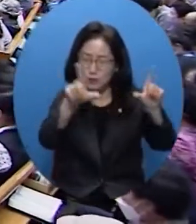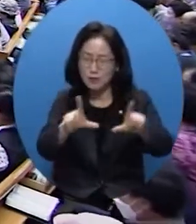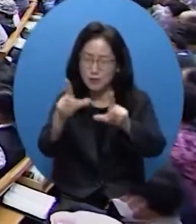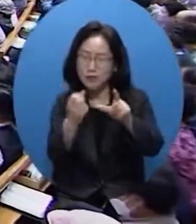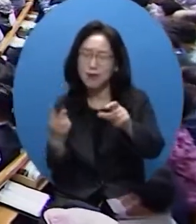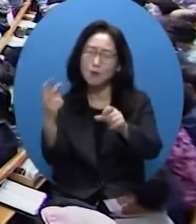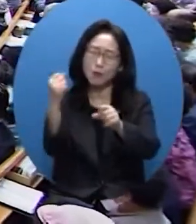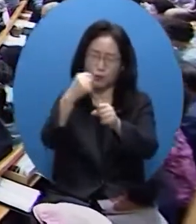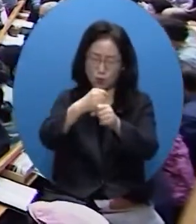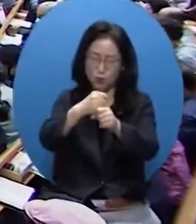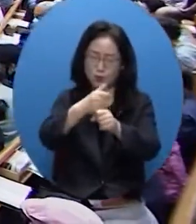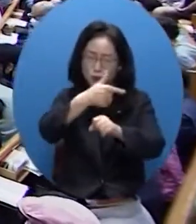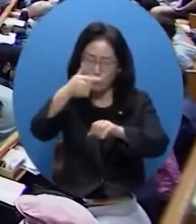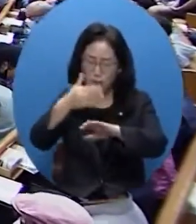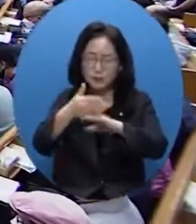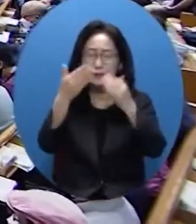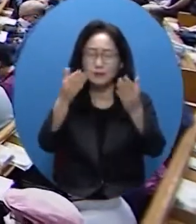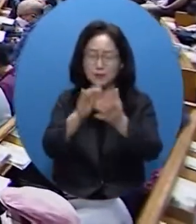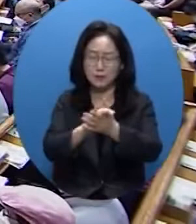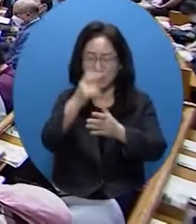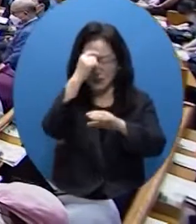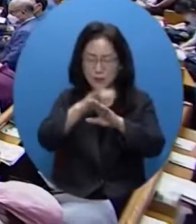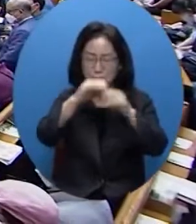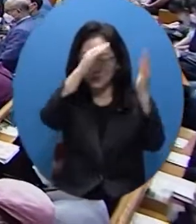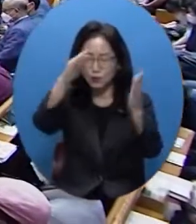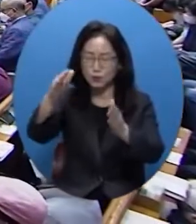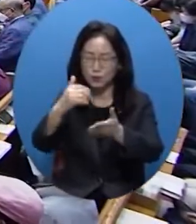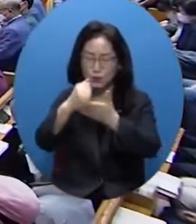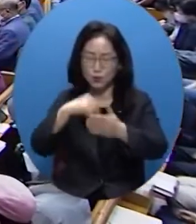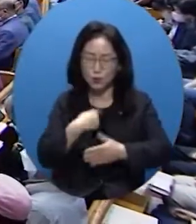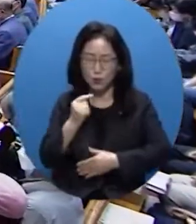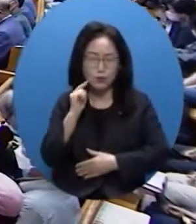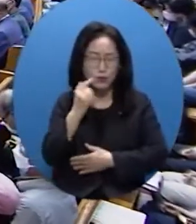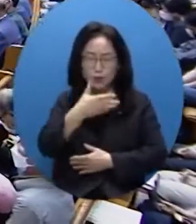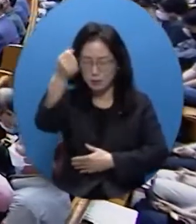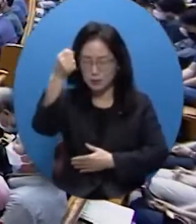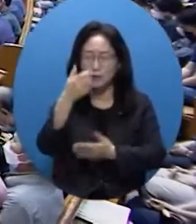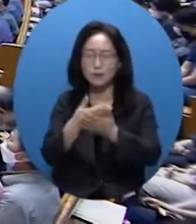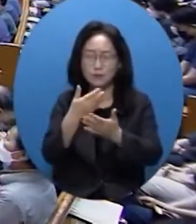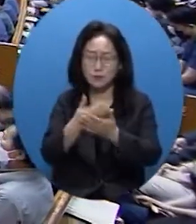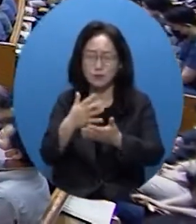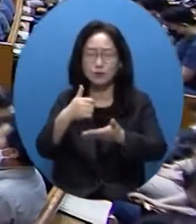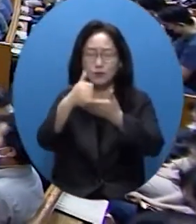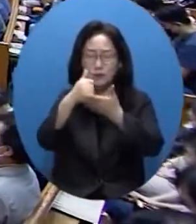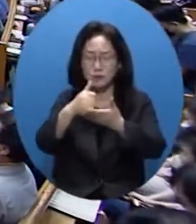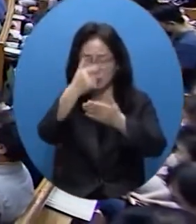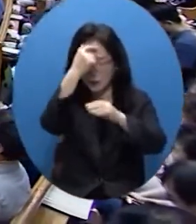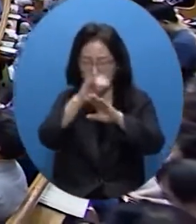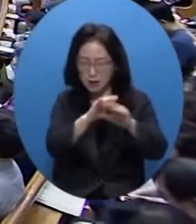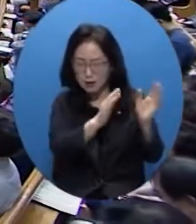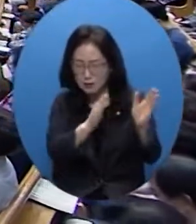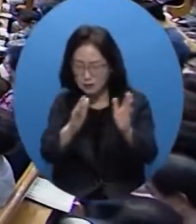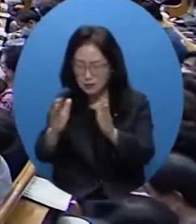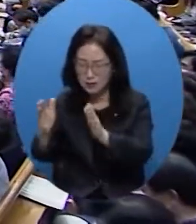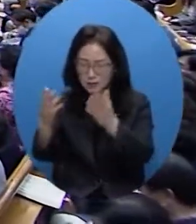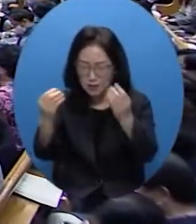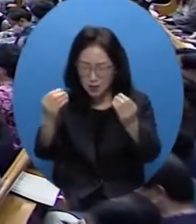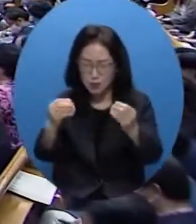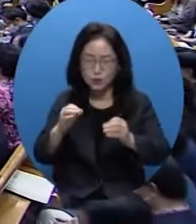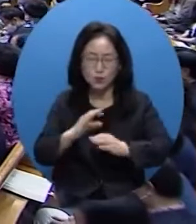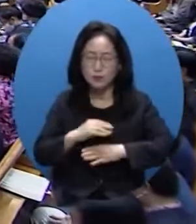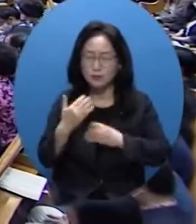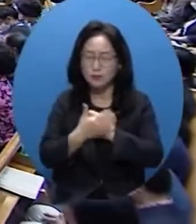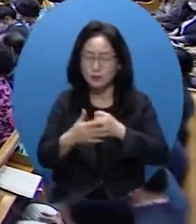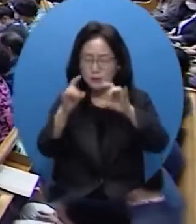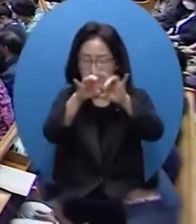감사합니다 예배를 통해서 주님 플러 영광을 받으시옵소서 주님께서 예비하신 놀라운 그네를 각자 각자에게